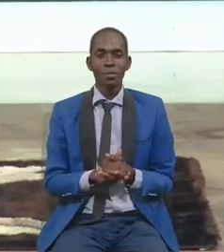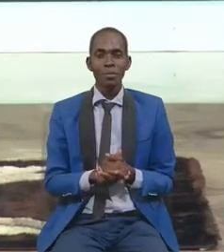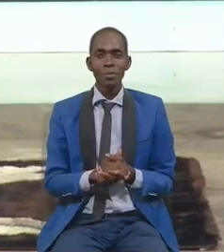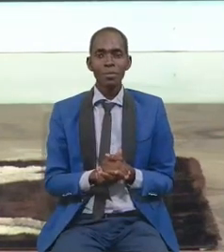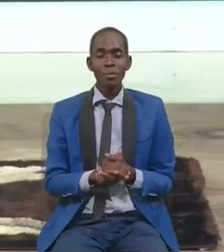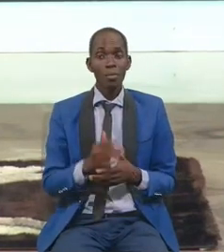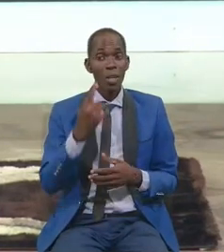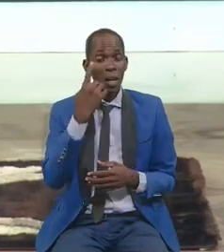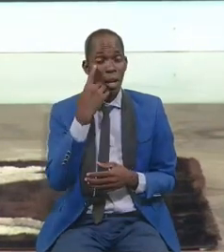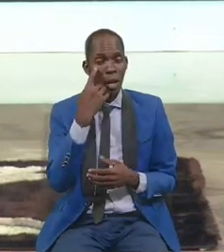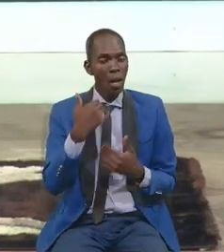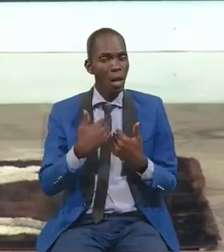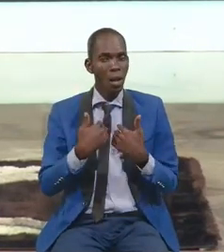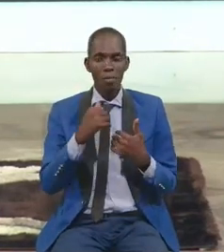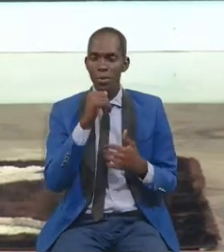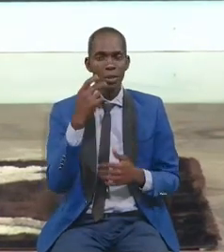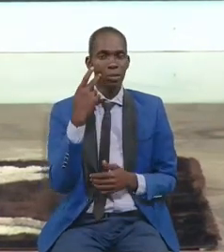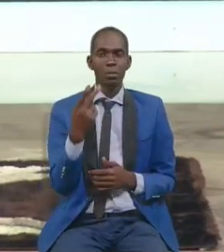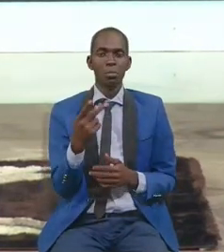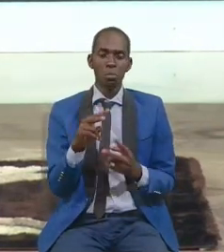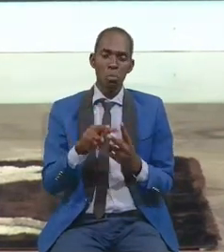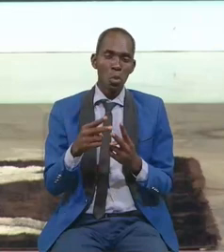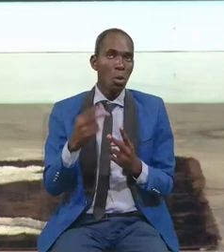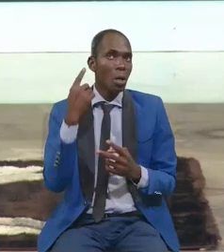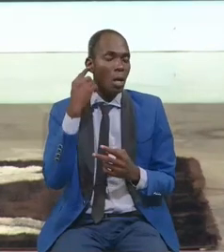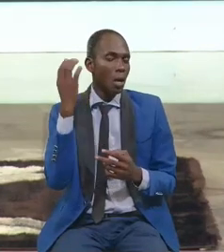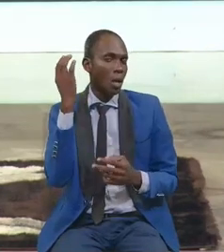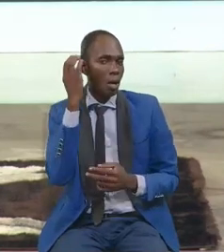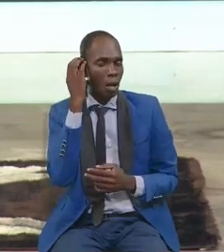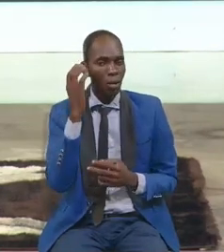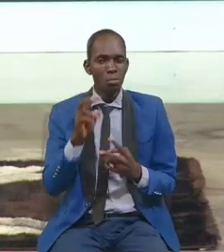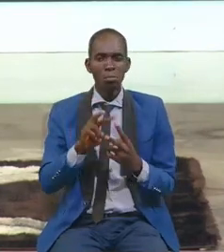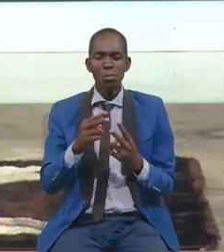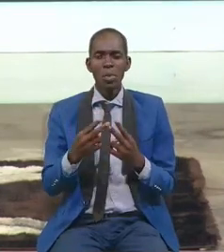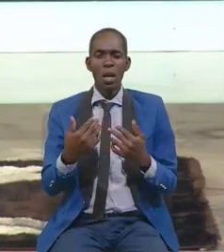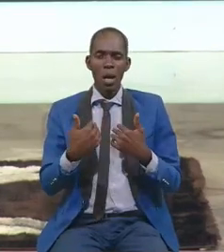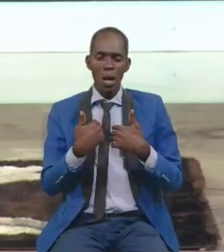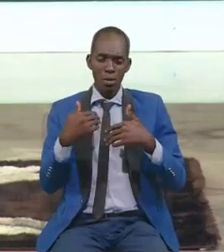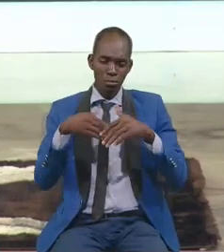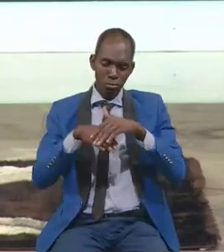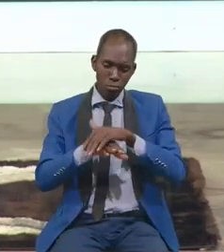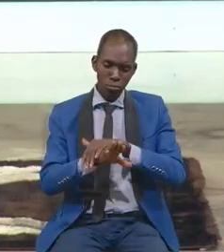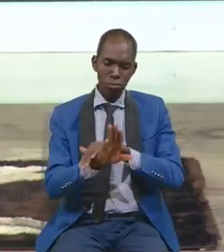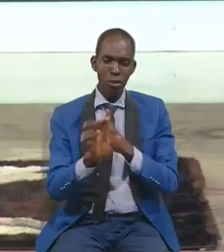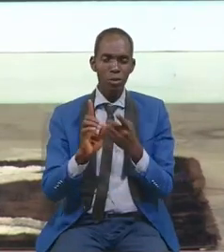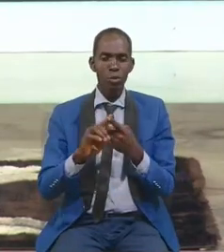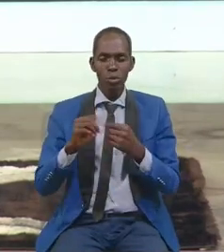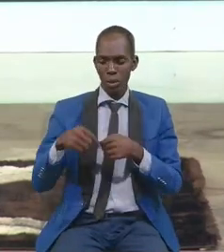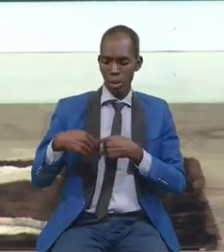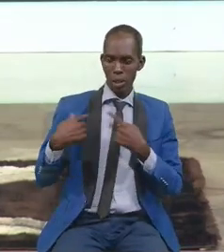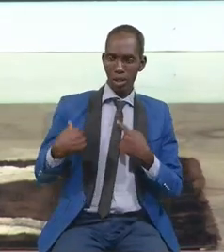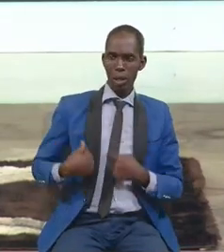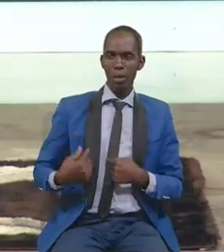Ce sont des choses que l'œil n'a point vues, que l'oreille n'a point entendues et qui ne sont point montées